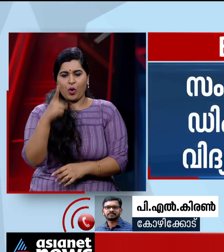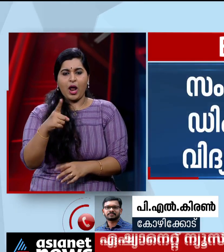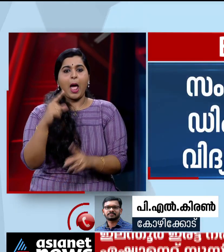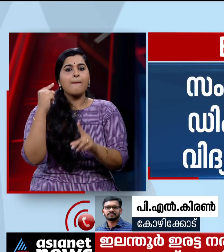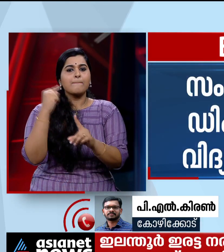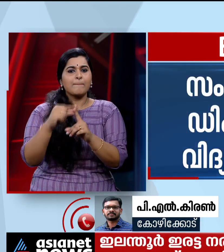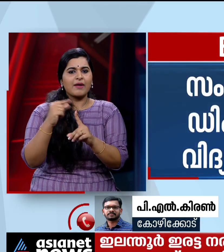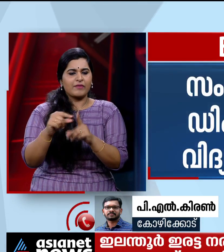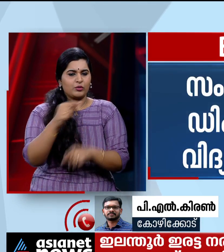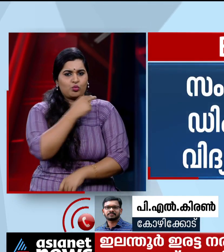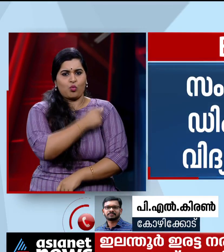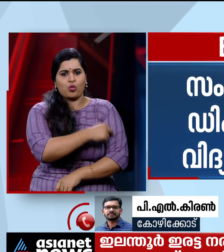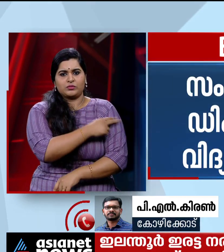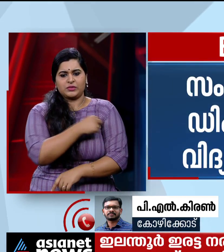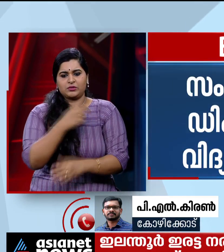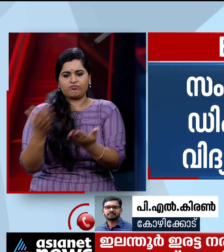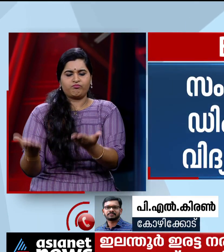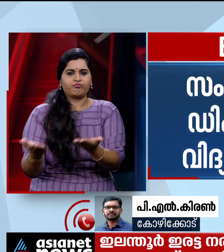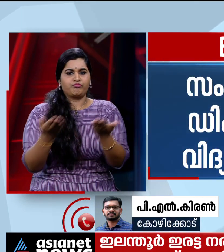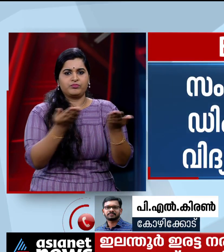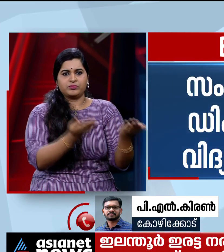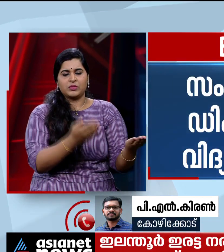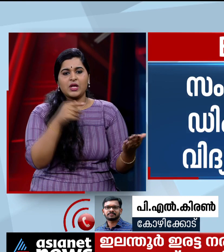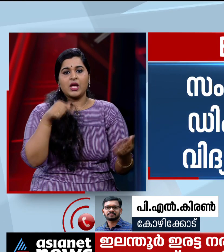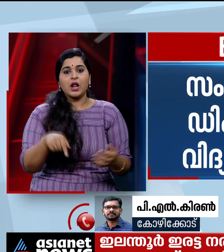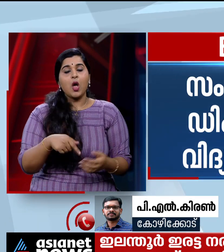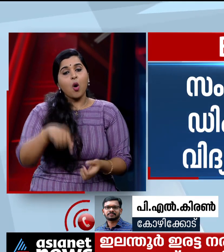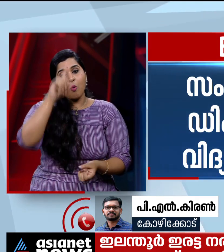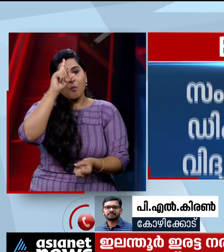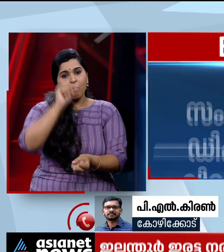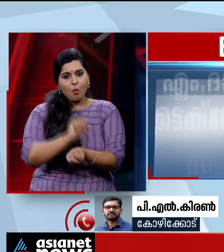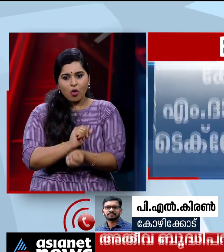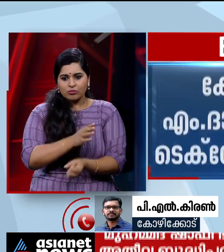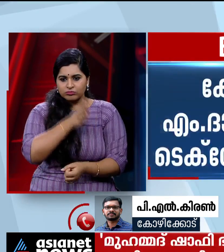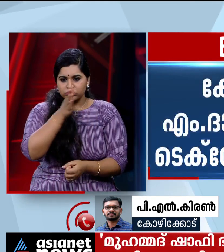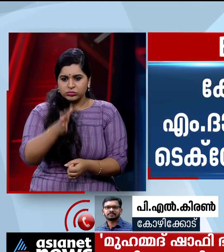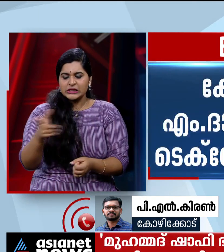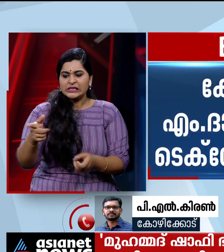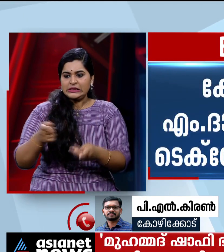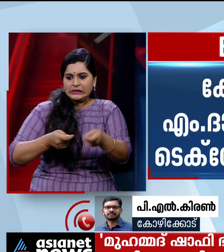ആശുപത്രിയിലേക്ക് ഇപ്പോൾ മാറ്റിയിട്ടുണ്ട്. അത്തോളി പോലീസ് സ്ഥലത്തെത്തി സംഘർഷം നിയന്ത്രിച്ച് കുട്ടികളെല്ലാം ഇപ്പോൾ